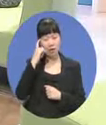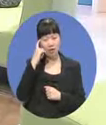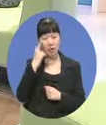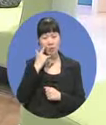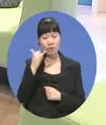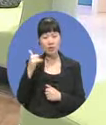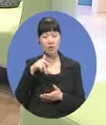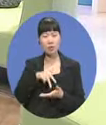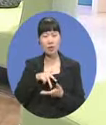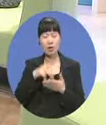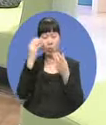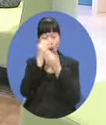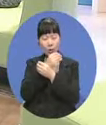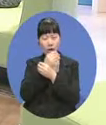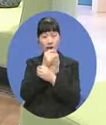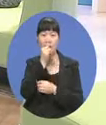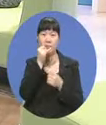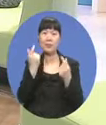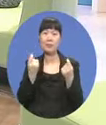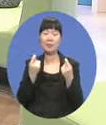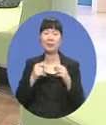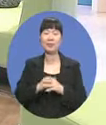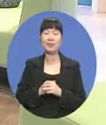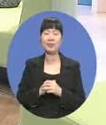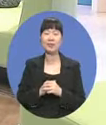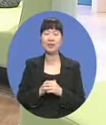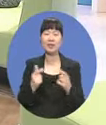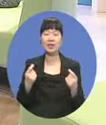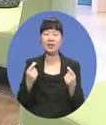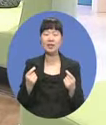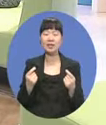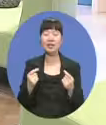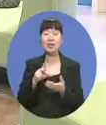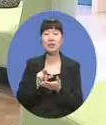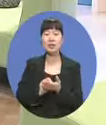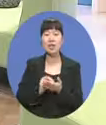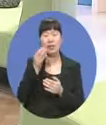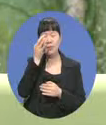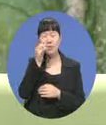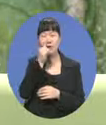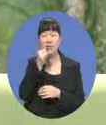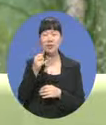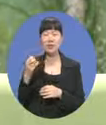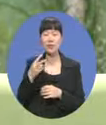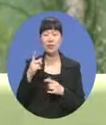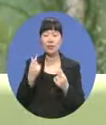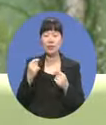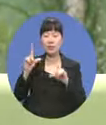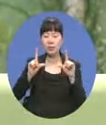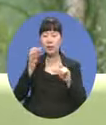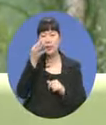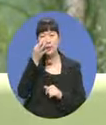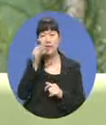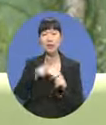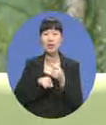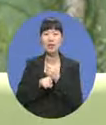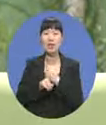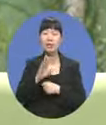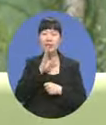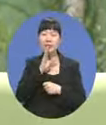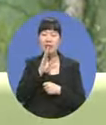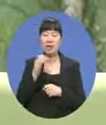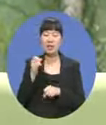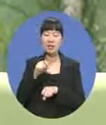이러나라고 부모님들이 또 오해하실 수도 있잖아요. 근데 이런 이제 아이들이 이런 문제를 보이는, 아니면 이런 모습을 보이는 이유가 그냥